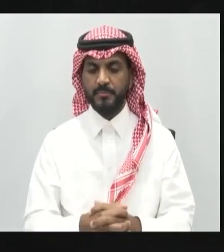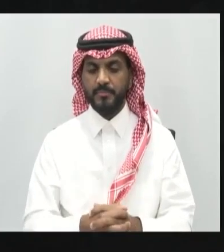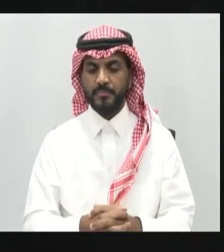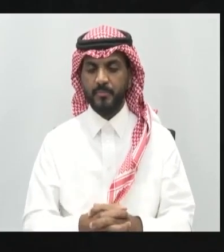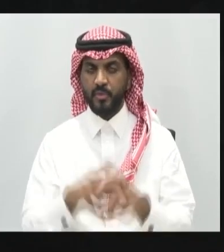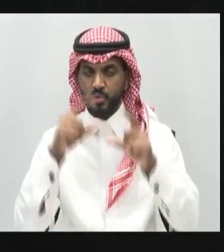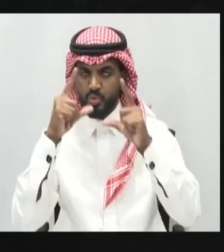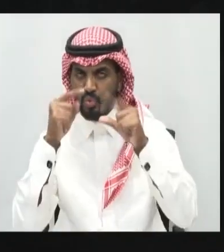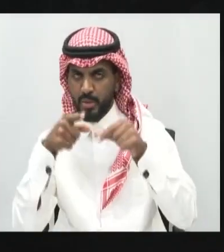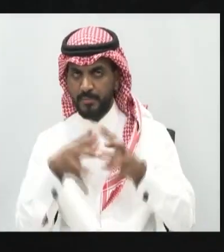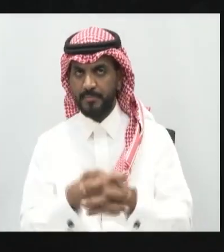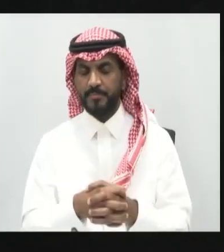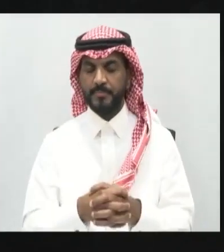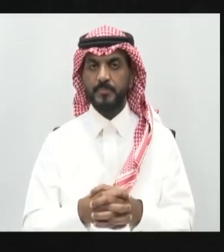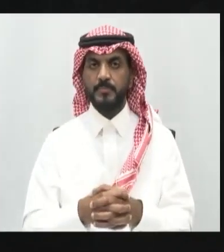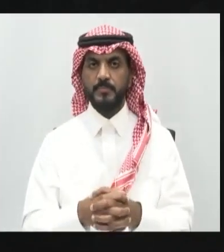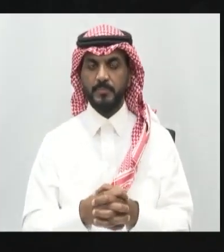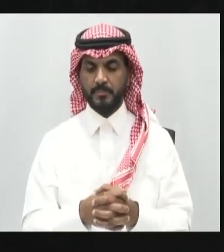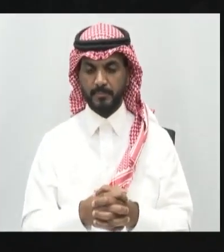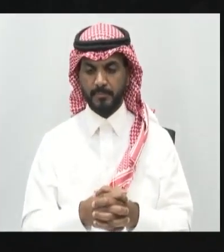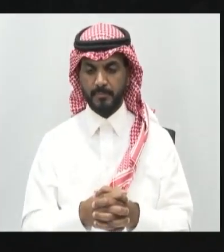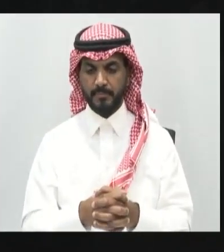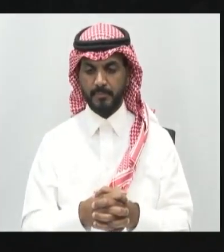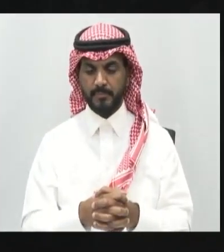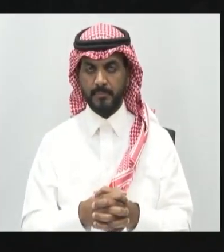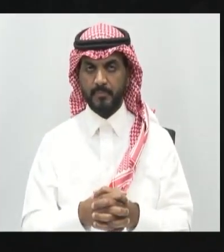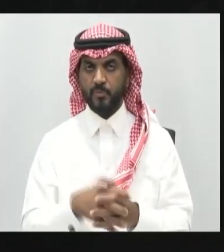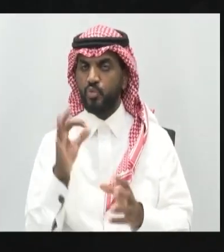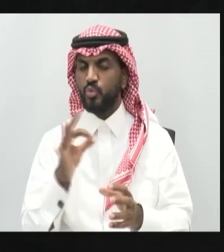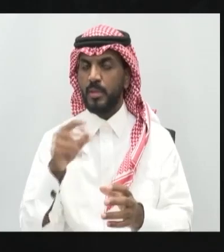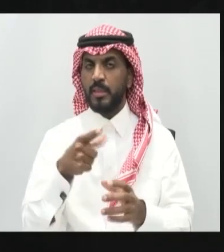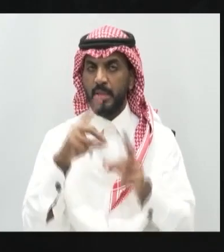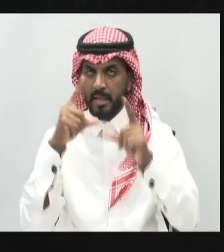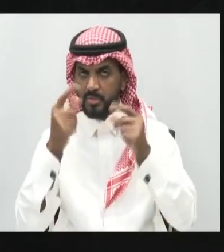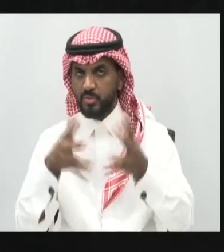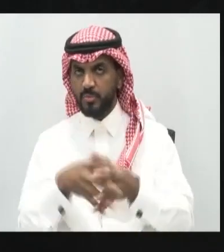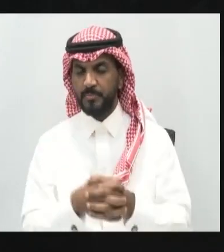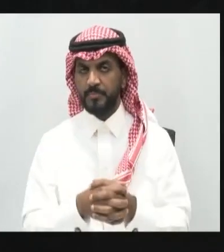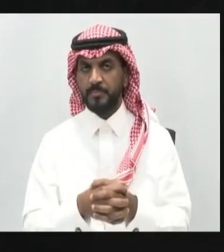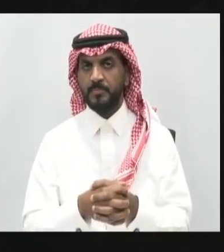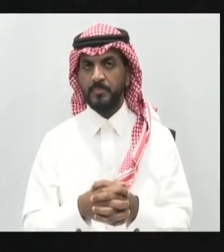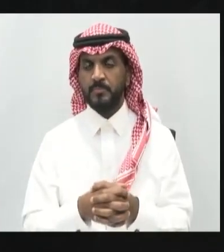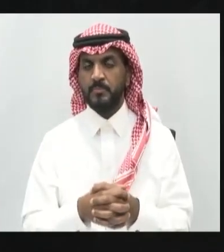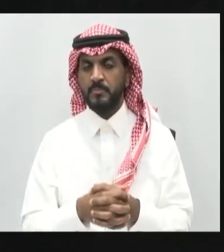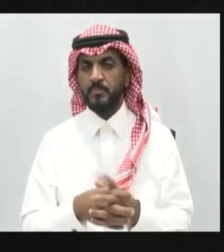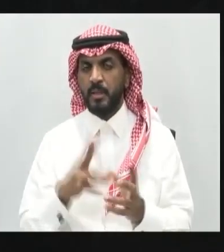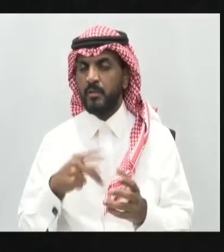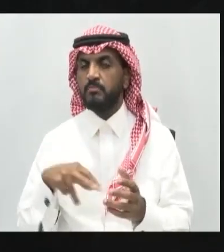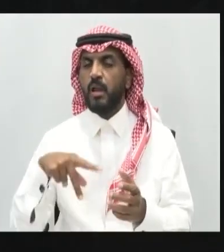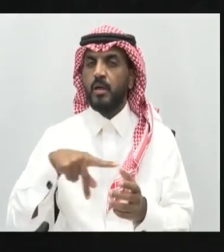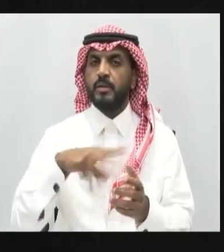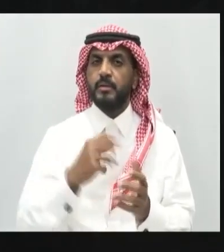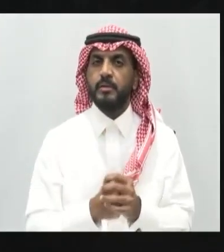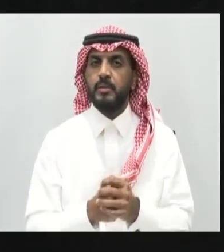الصوره التاليه الصوره التاليه ش تمثل تزين بعض الاحيان اذا طلعنا